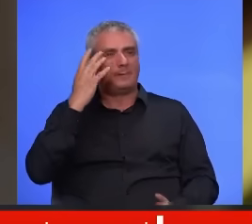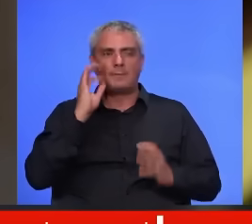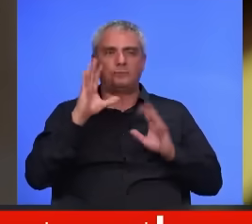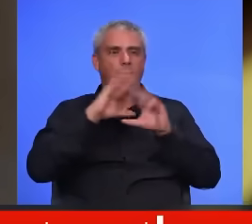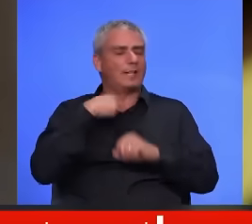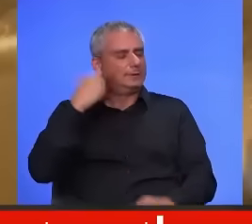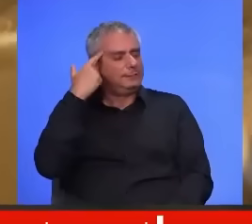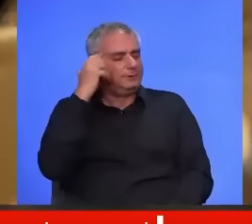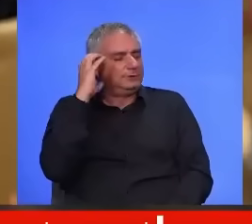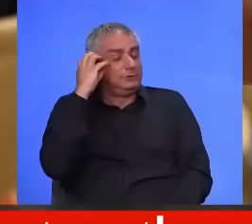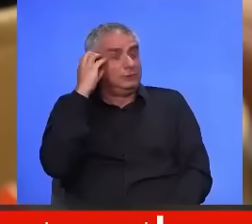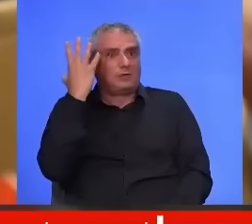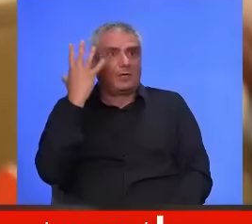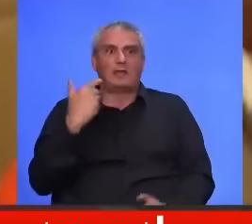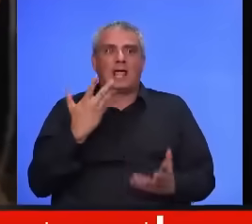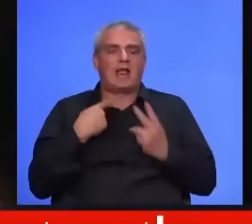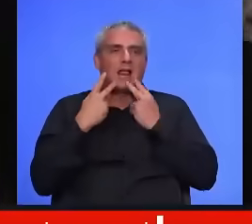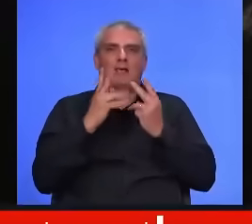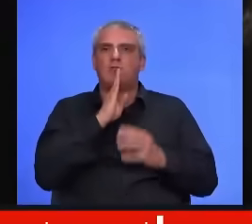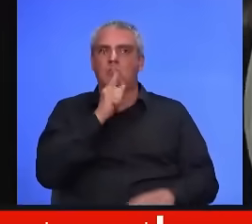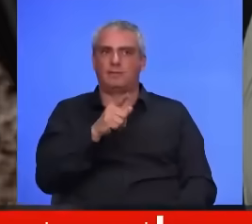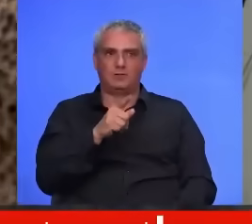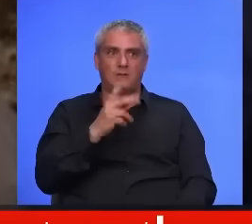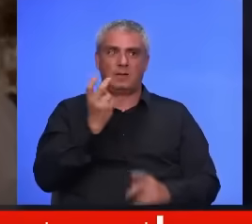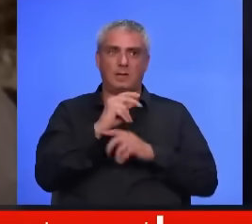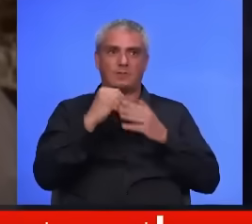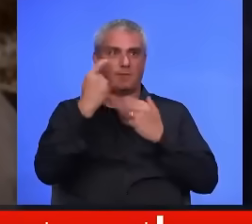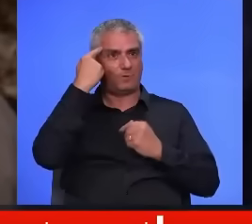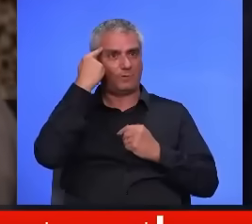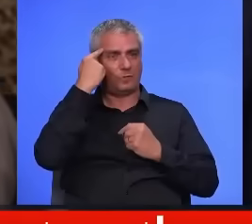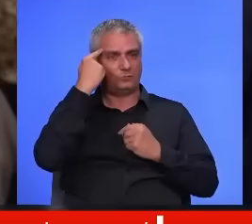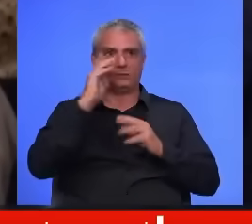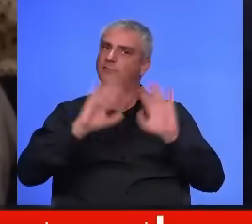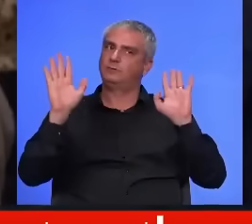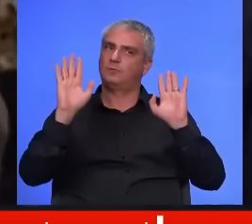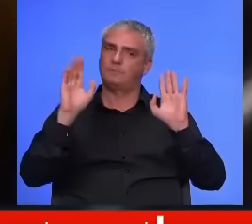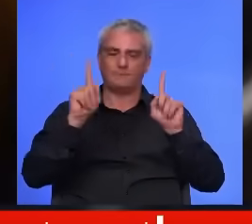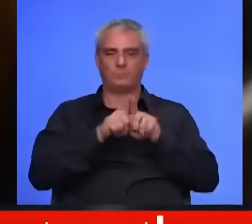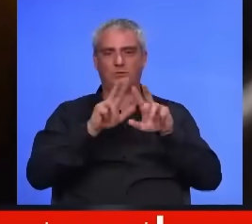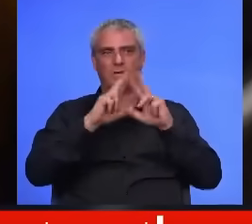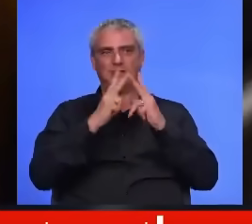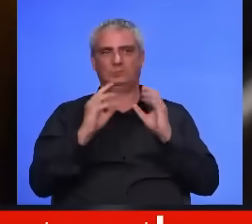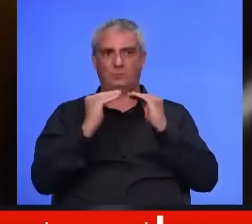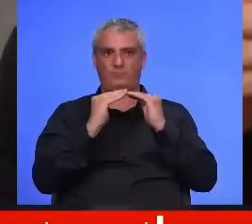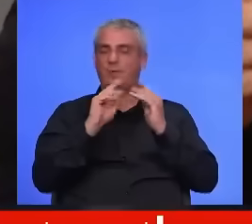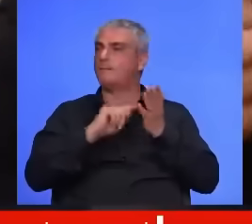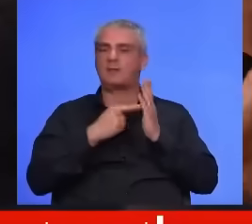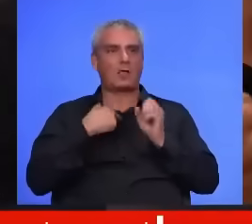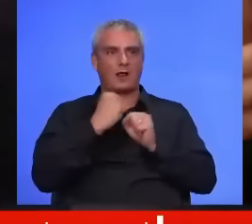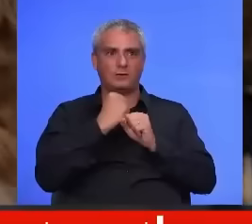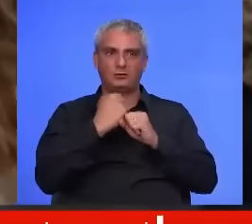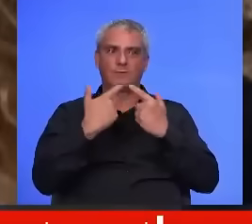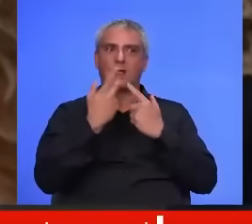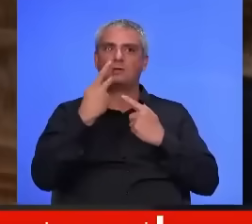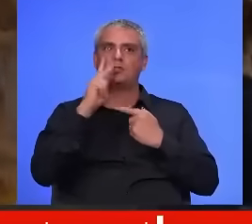הלילה השתגעתי איך אני פותר את הדבר הזה קמתי בבוקר עם זה בראש וזהו מאז אנחנו באותו עיצוב מטרה שלנו לעשות מלחמה כמה